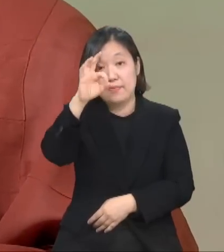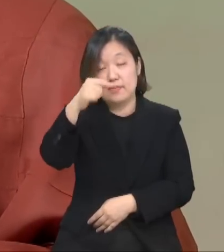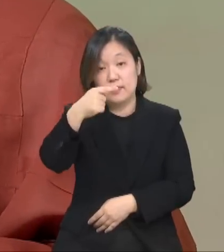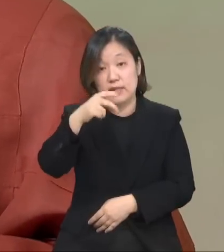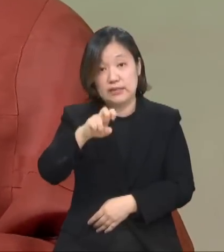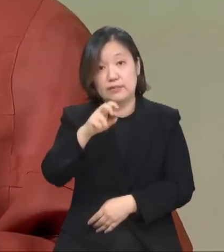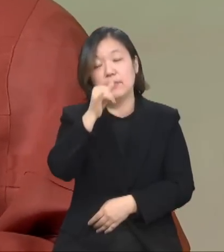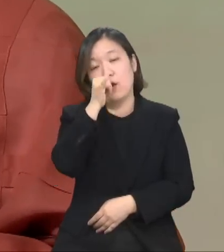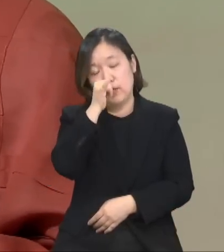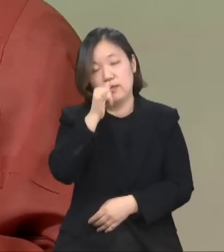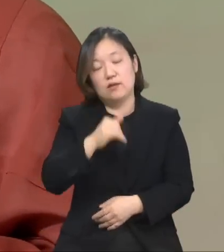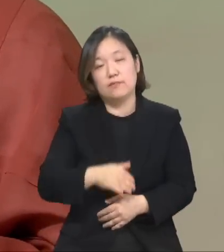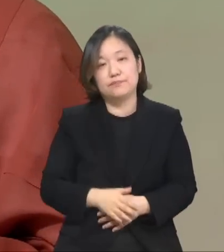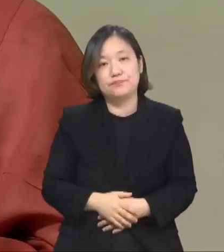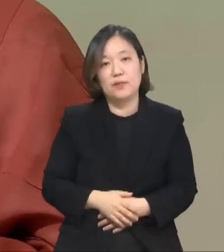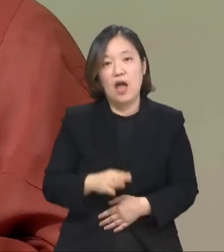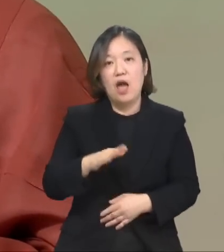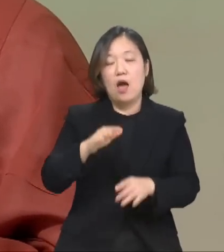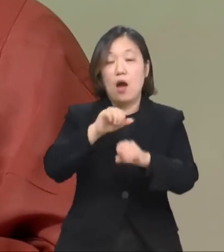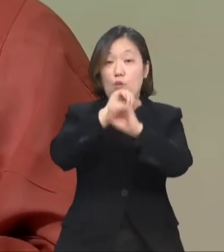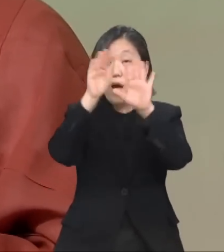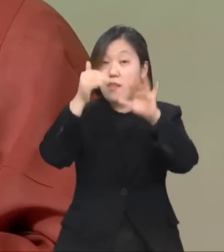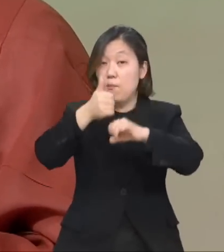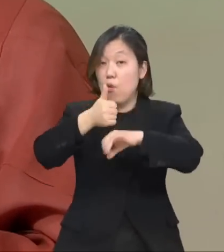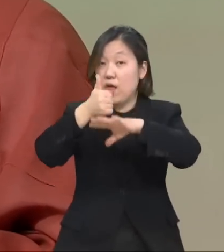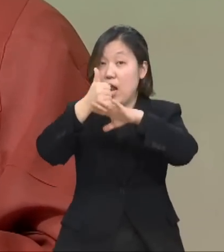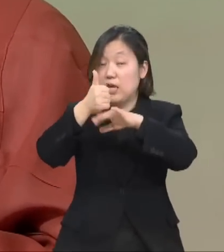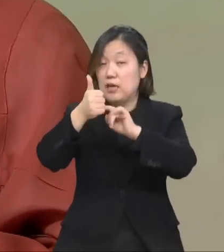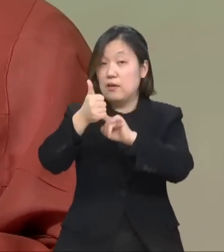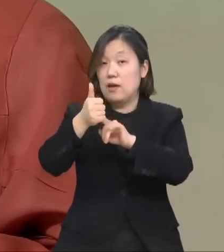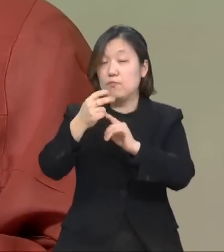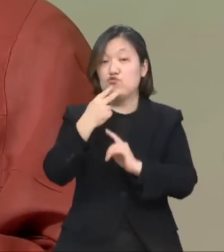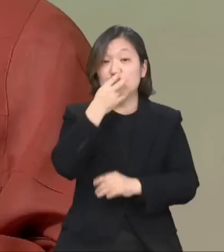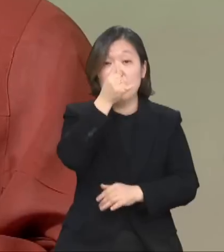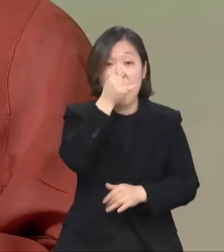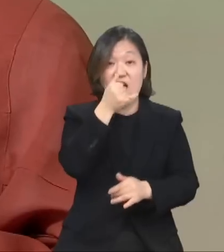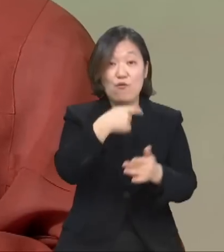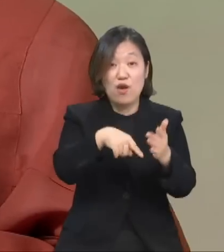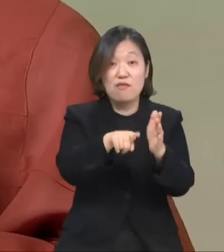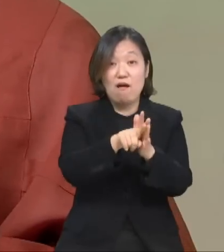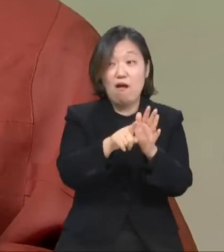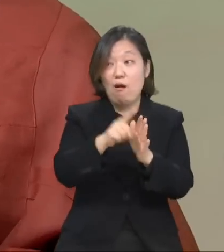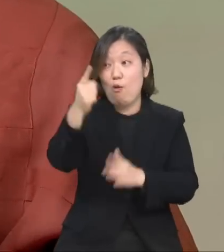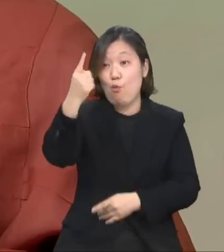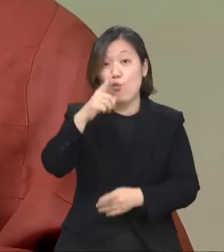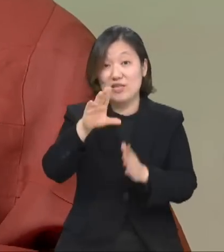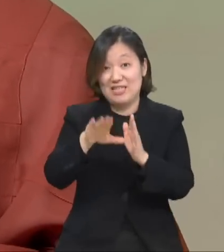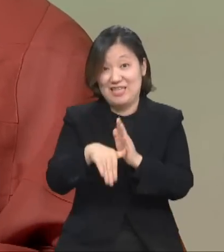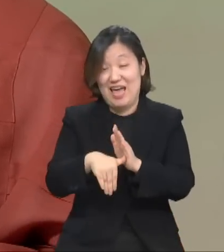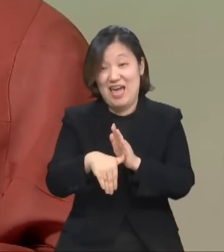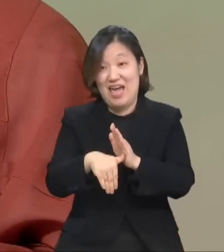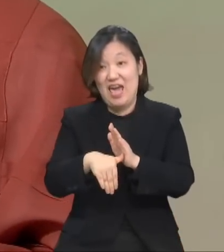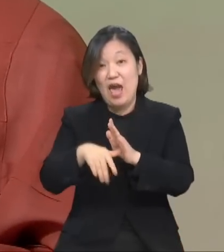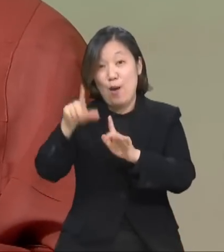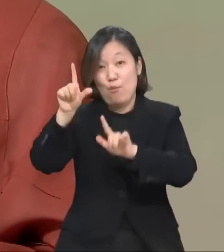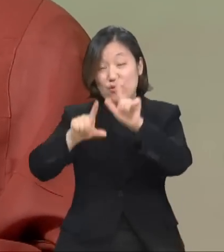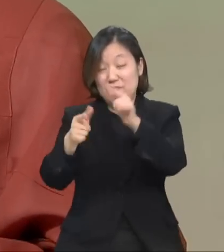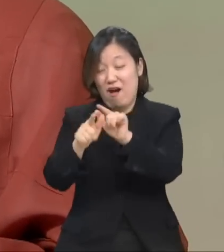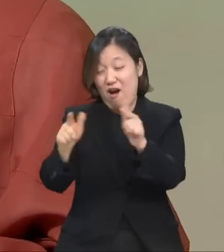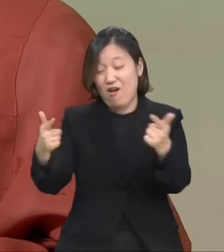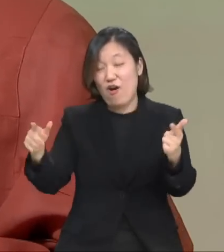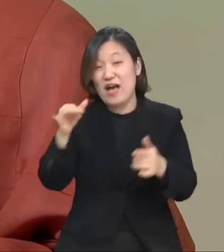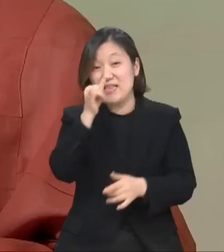위해서 수많은 몸을 낮추시는데 그런 짐승의 얼굴로 몸을 낮추시는 경우도 있으세요